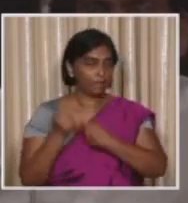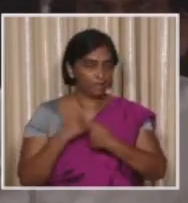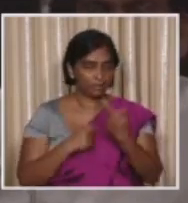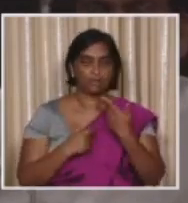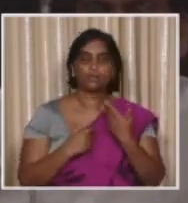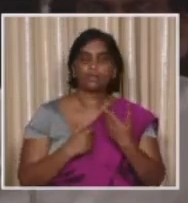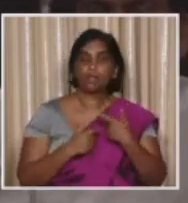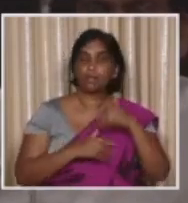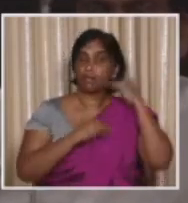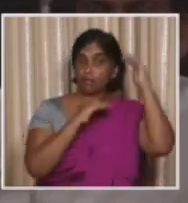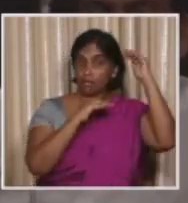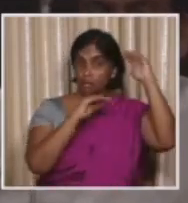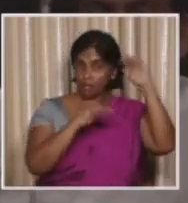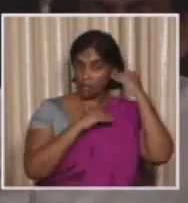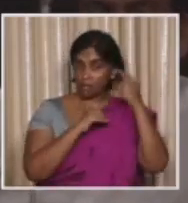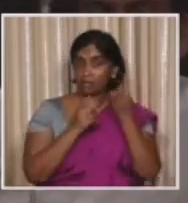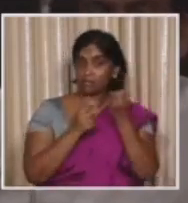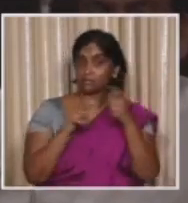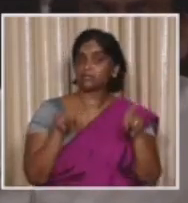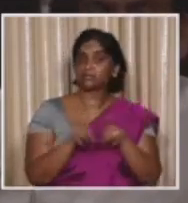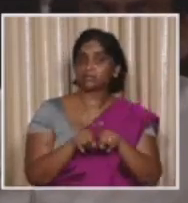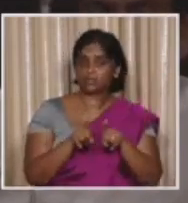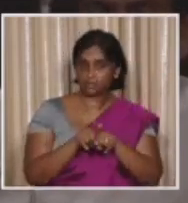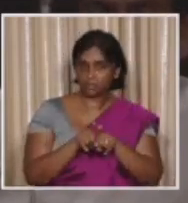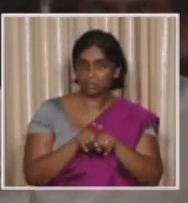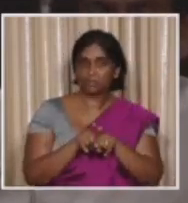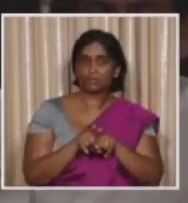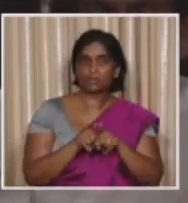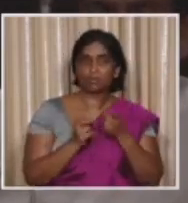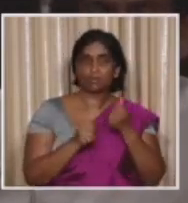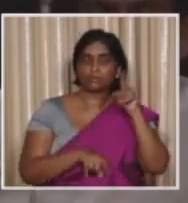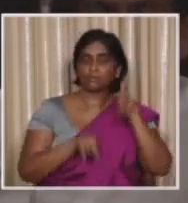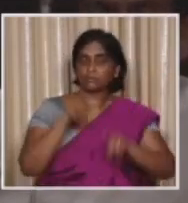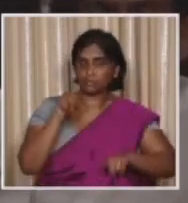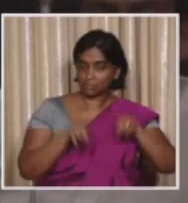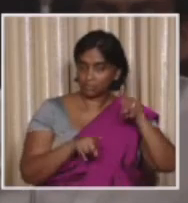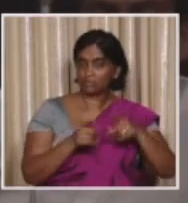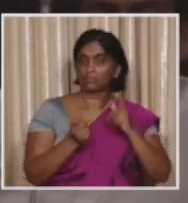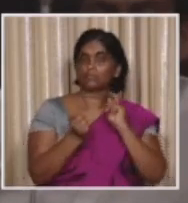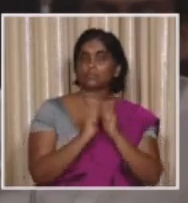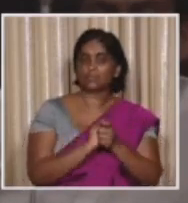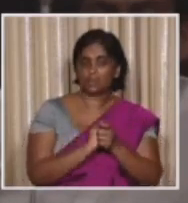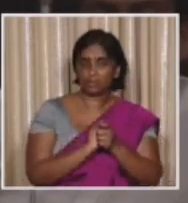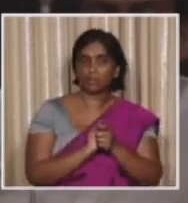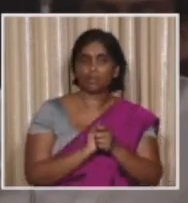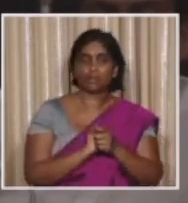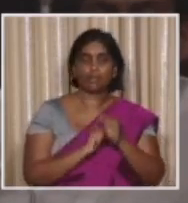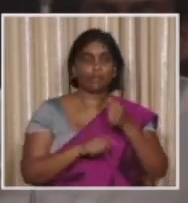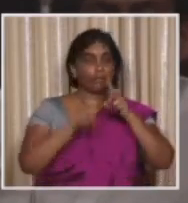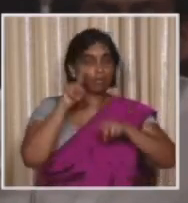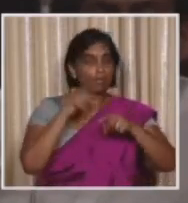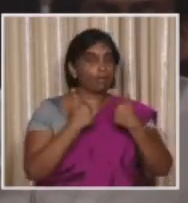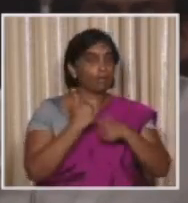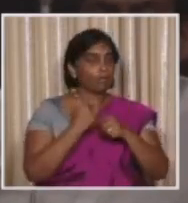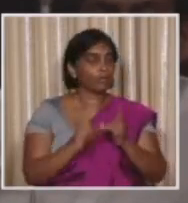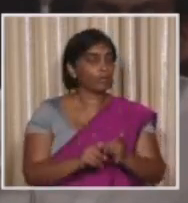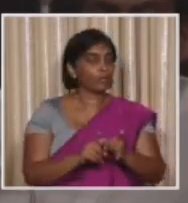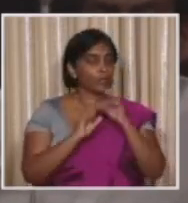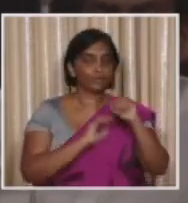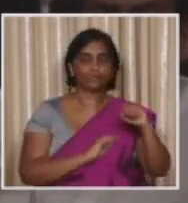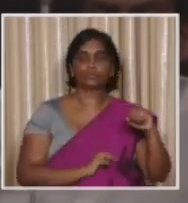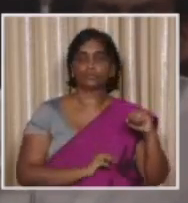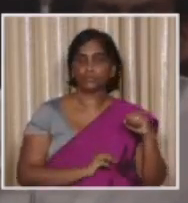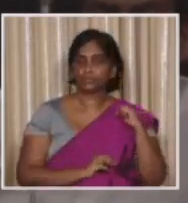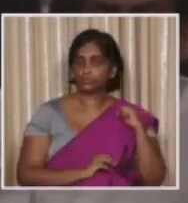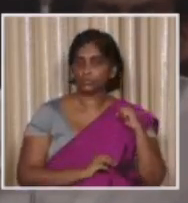අපේ ආනයනය කරන මිලට ගැලපෙන අපි ගාස්තු සංශෝධනයක් සිදු කිරීම, ජනන සැලසුම ඒ ආකාරයට අපි ශක්තිමත් කර